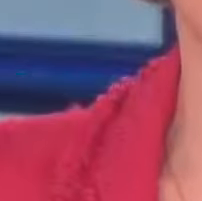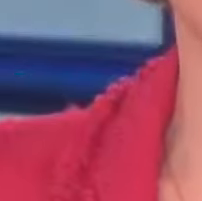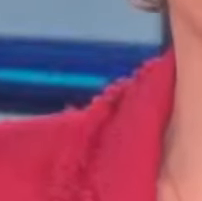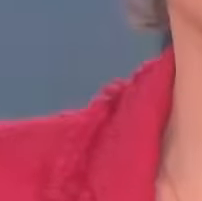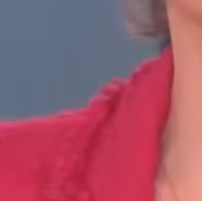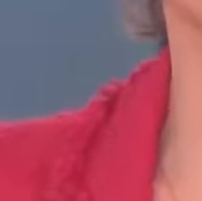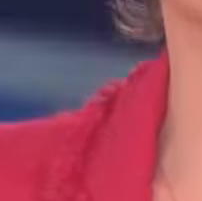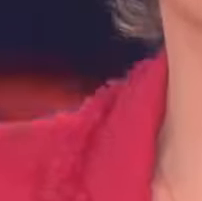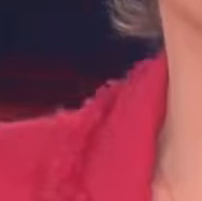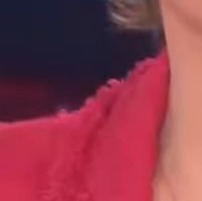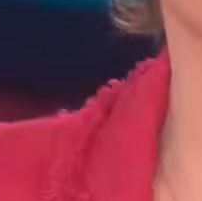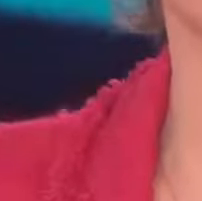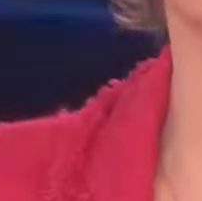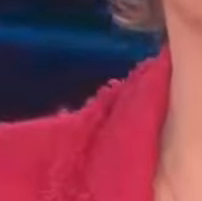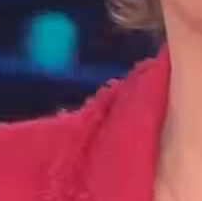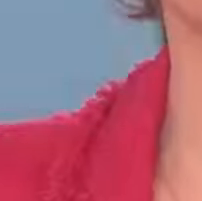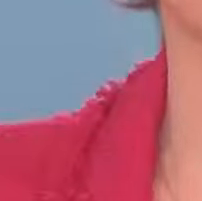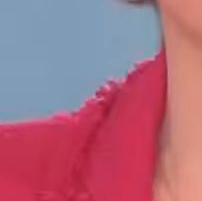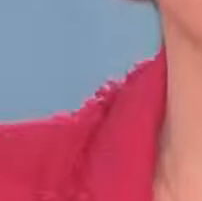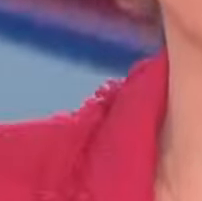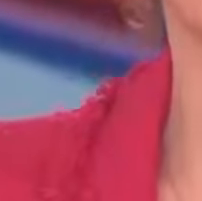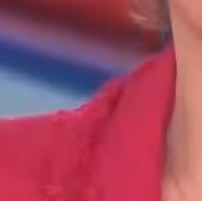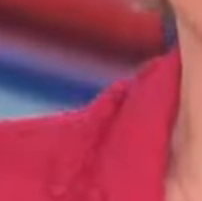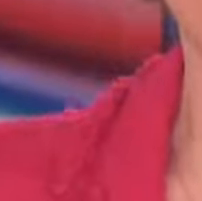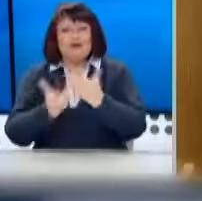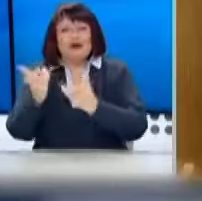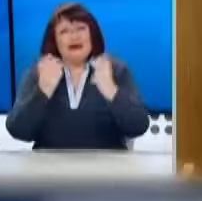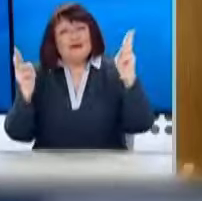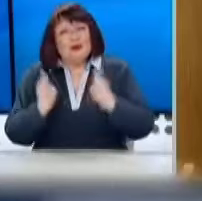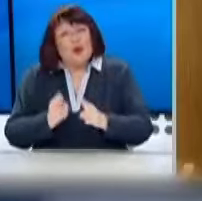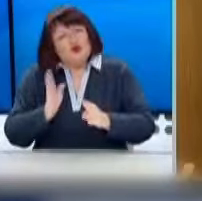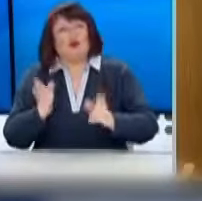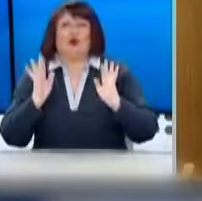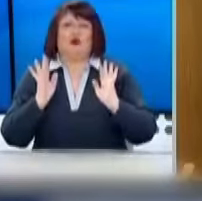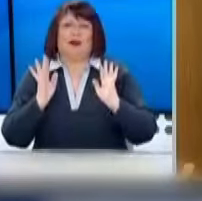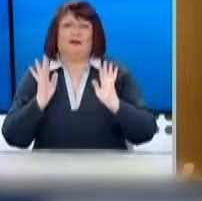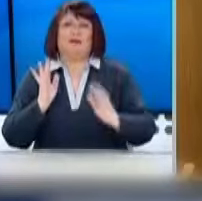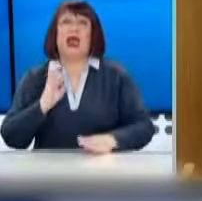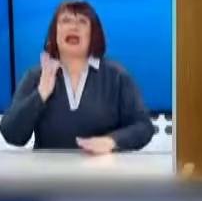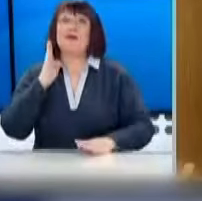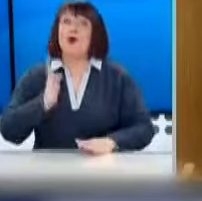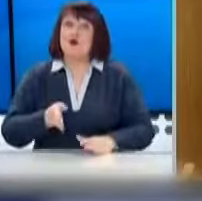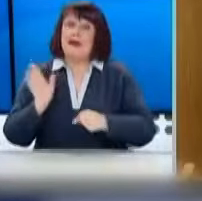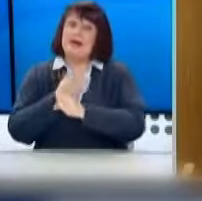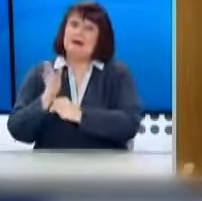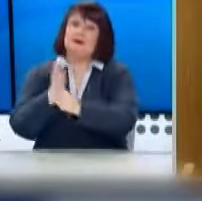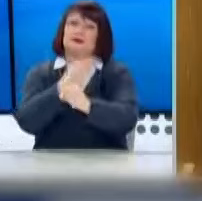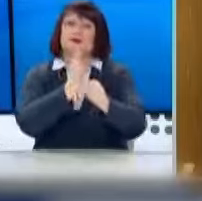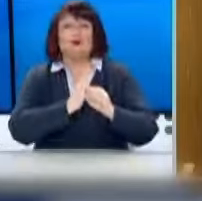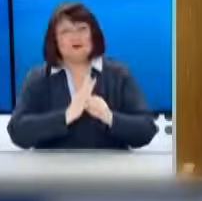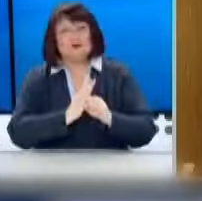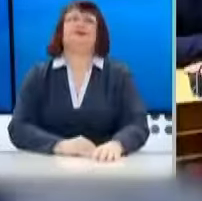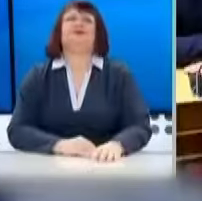εξελίξεις, θα συνομιλήσουμε με τον πολιτικό αναλυτή Γιώργο Σεφερτζή. Καλησπέρα σας, κύριε Σεφερτζή. Καλησπέρα, κύριε